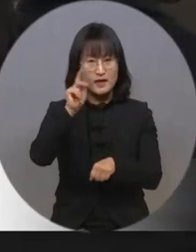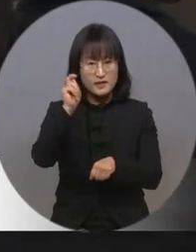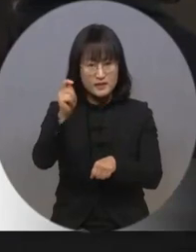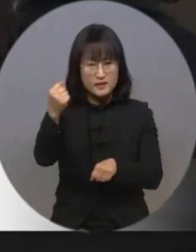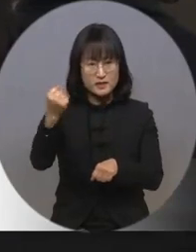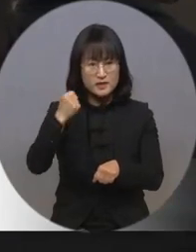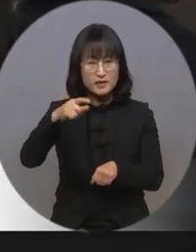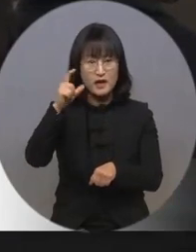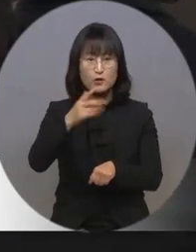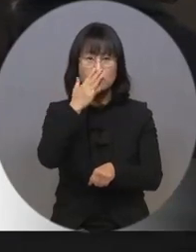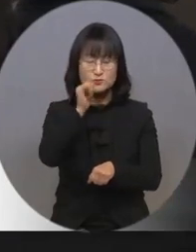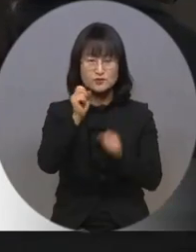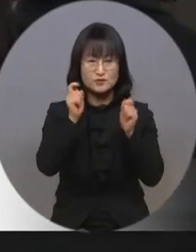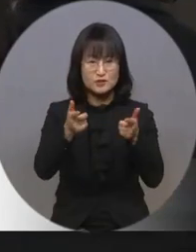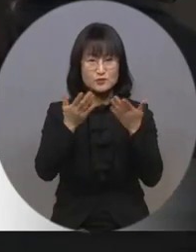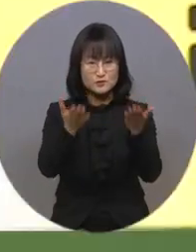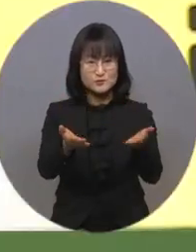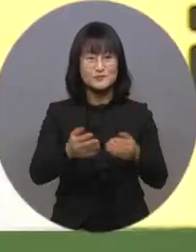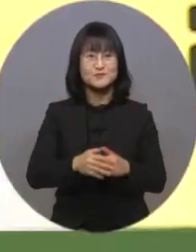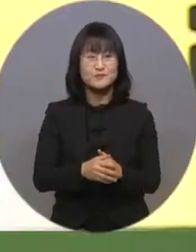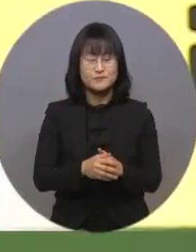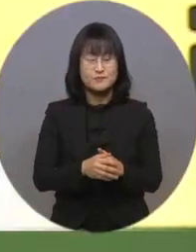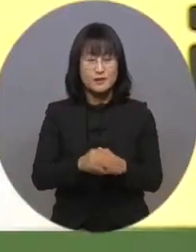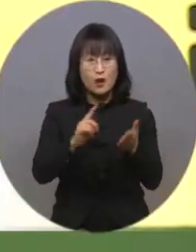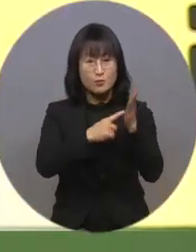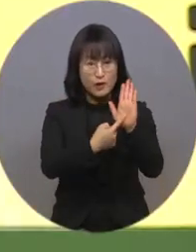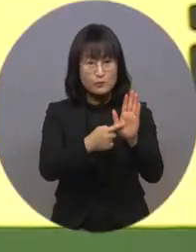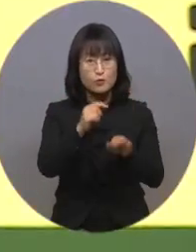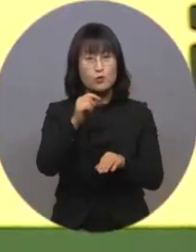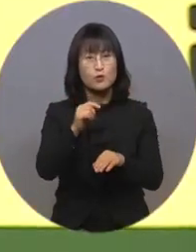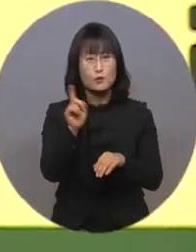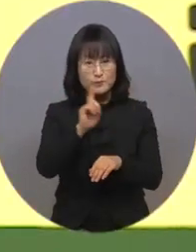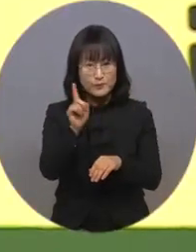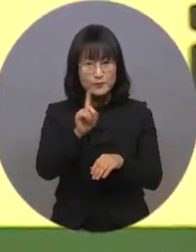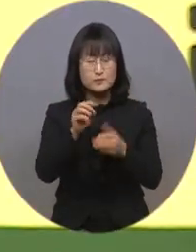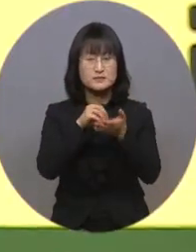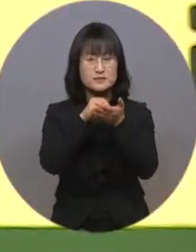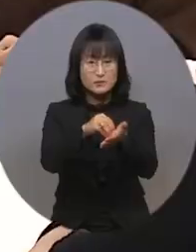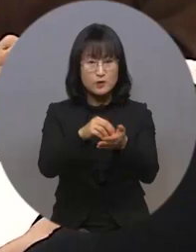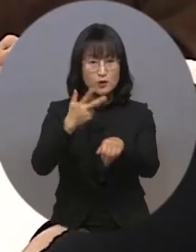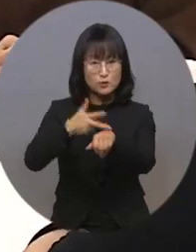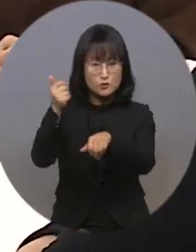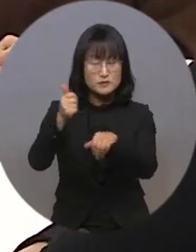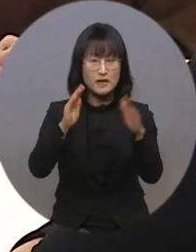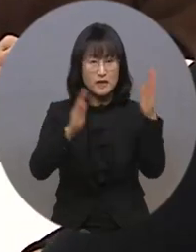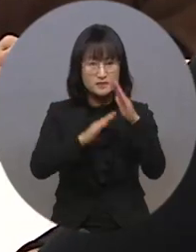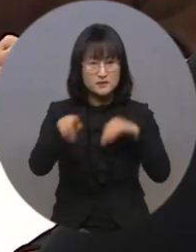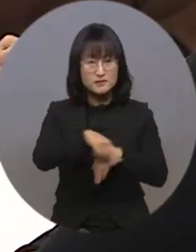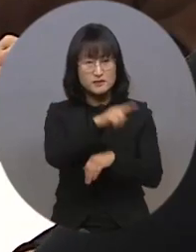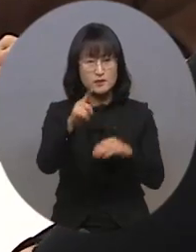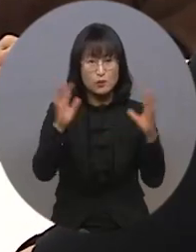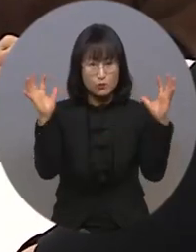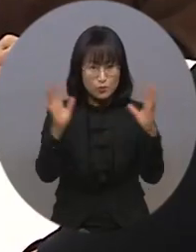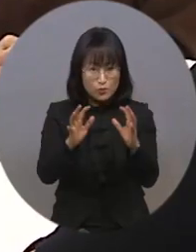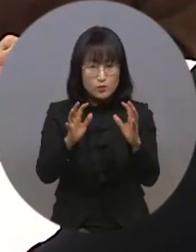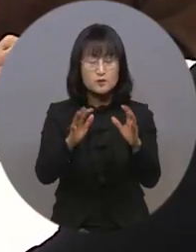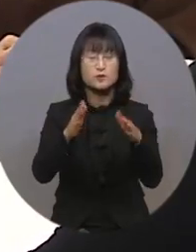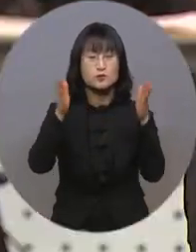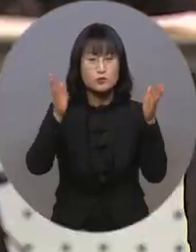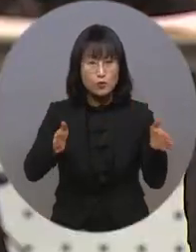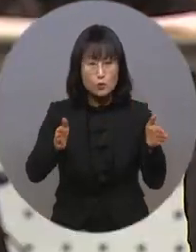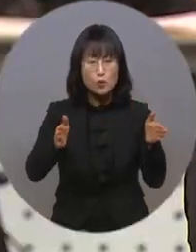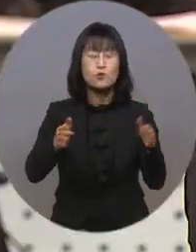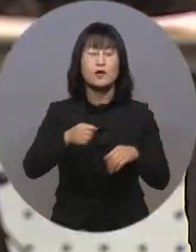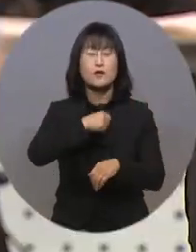있는 기회를 제공하고 있습니다. 이날 발표회에는 꿈나눔팜에 참여한 교사와 학생들이 한 자리에 모여 그동안의